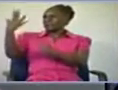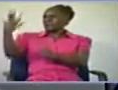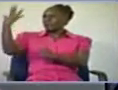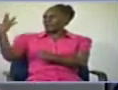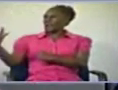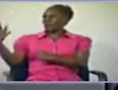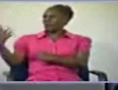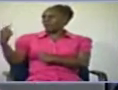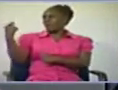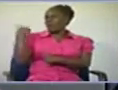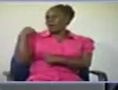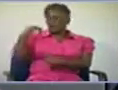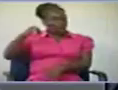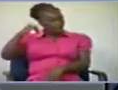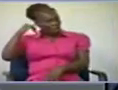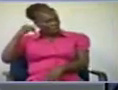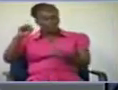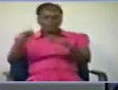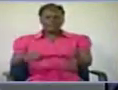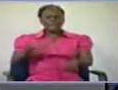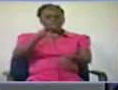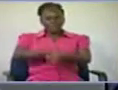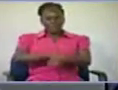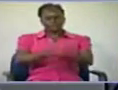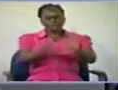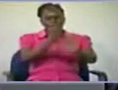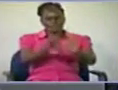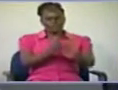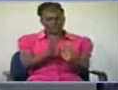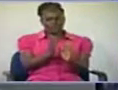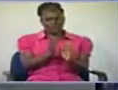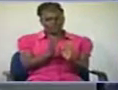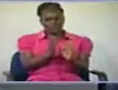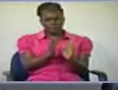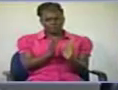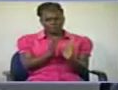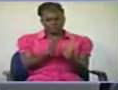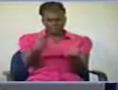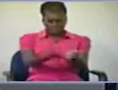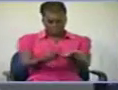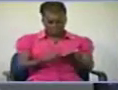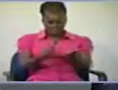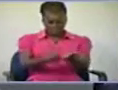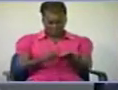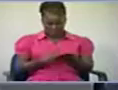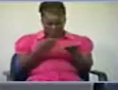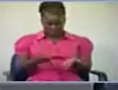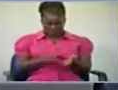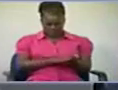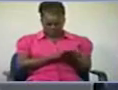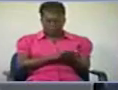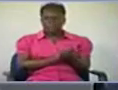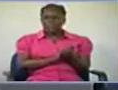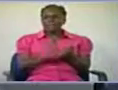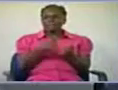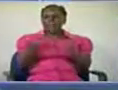0719012955. Hizo ndizo nambari ambazo ukipiga basi utatupata moja kwa moja katika mdahalo huu. Basi ningependa